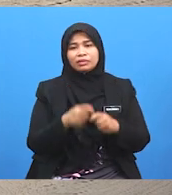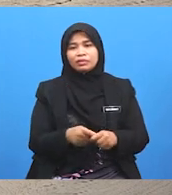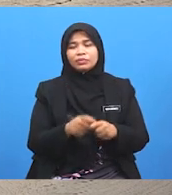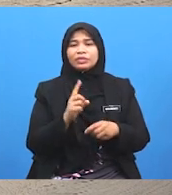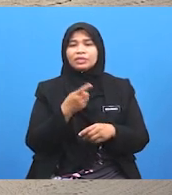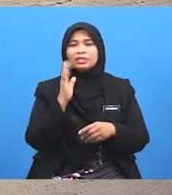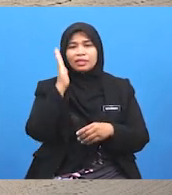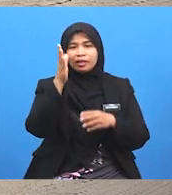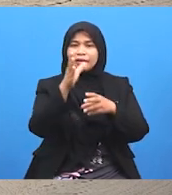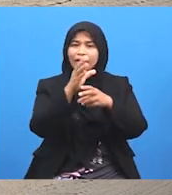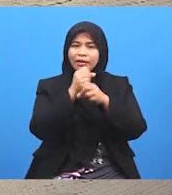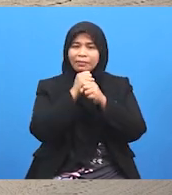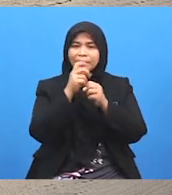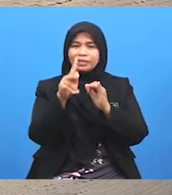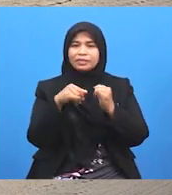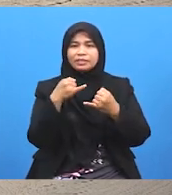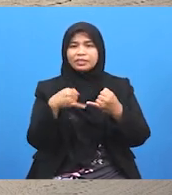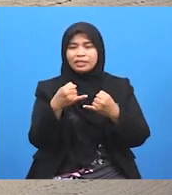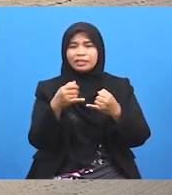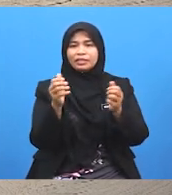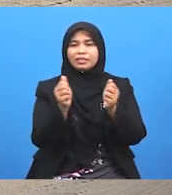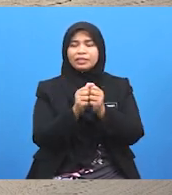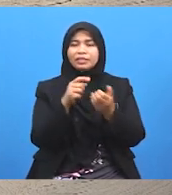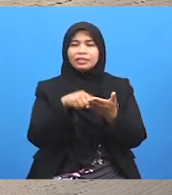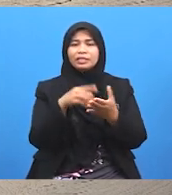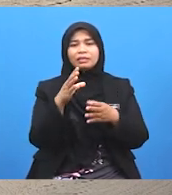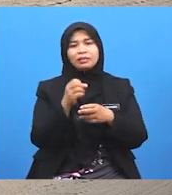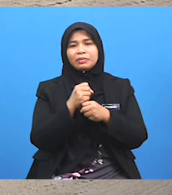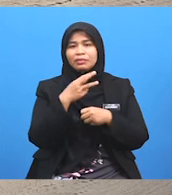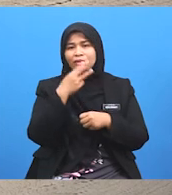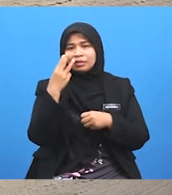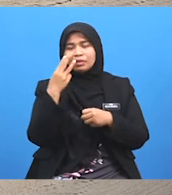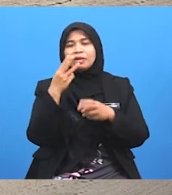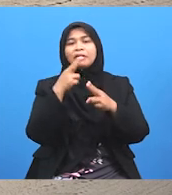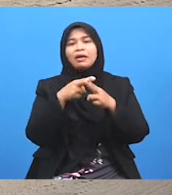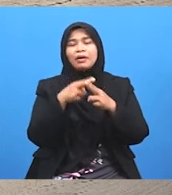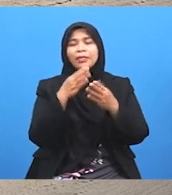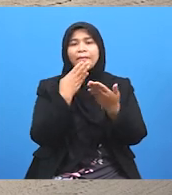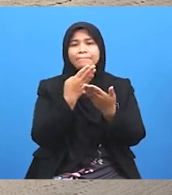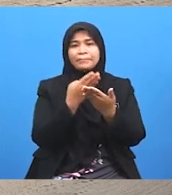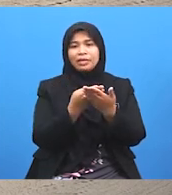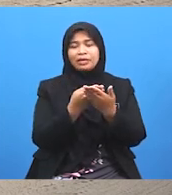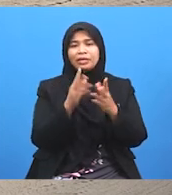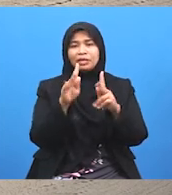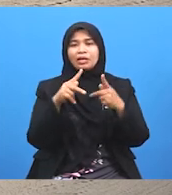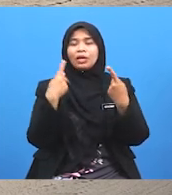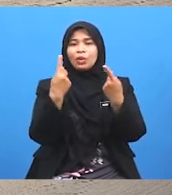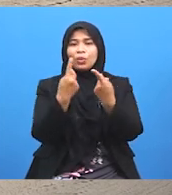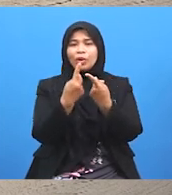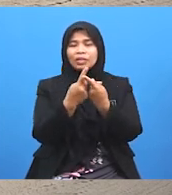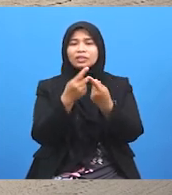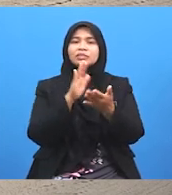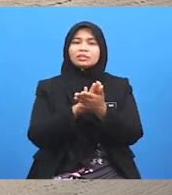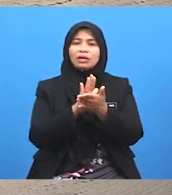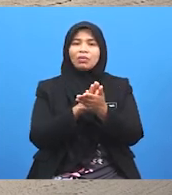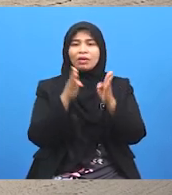dapat kejayaan. Dengan ini dapat mengharumkan nama baik keluarga, sekolah, bangsa